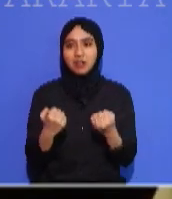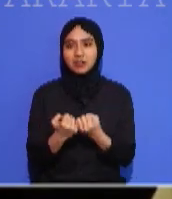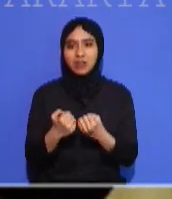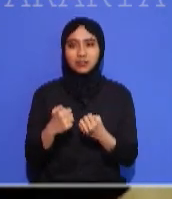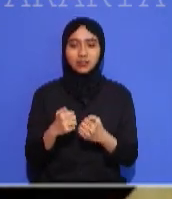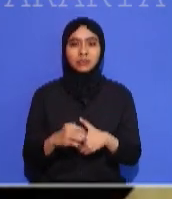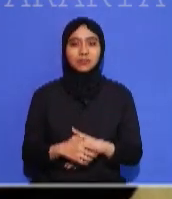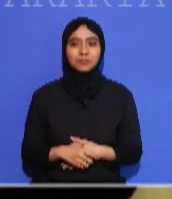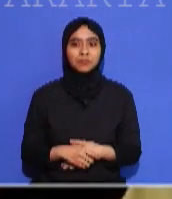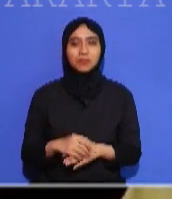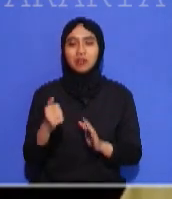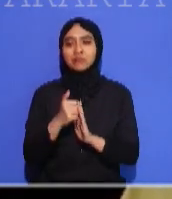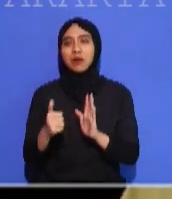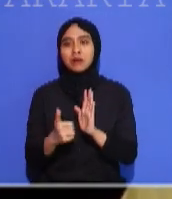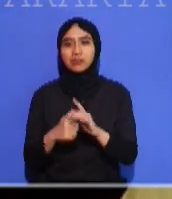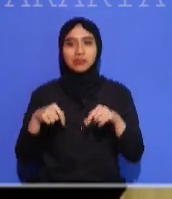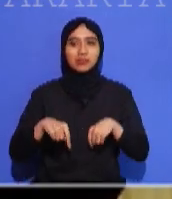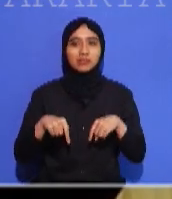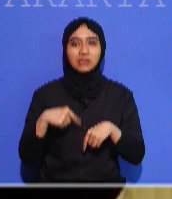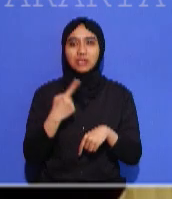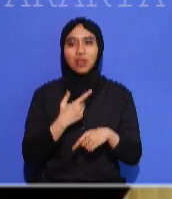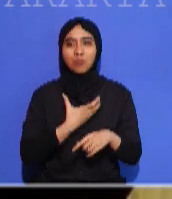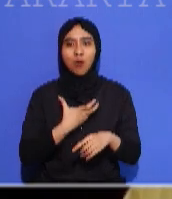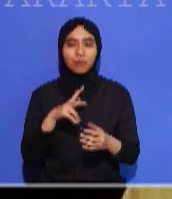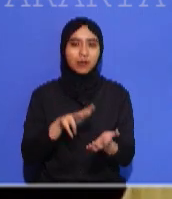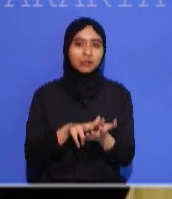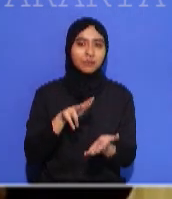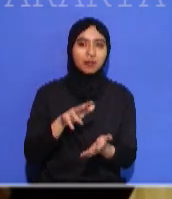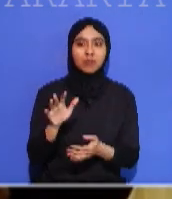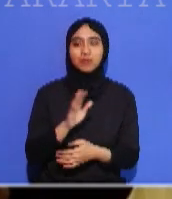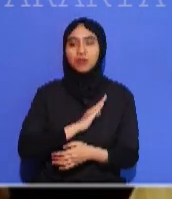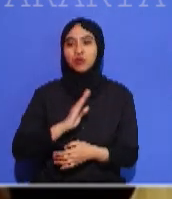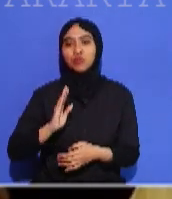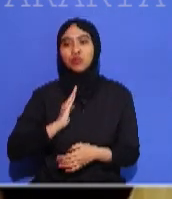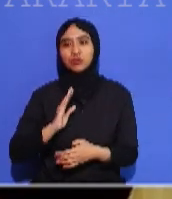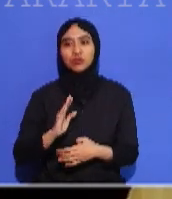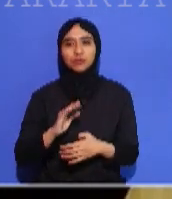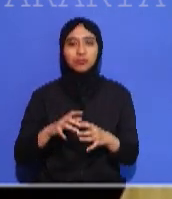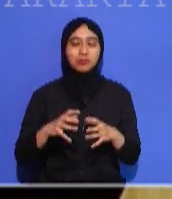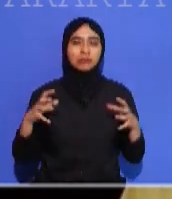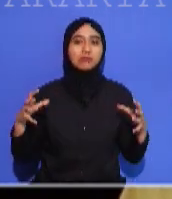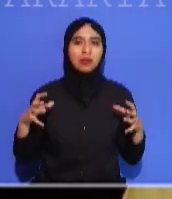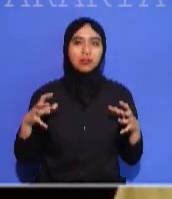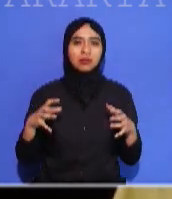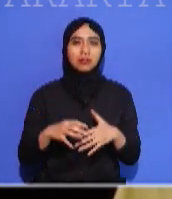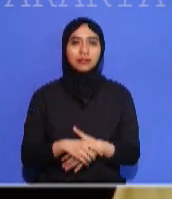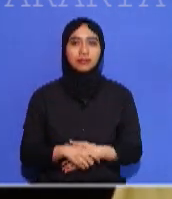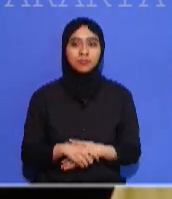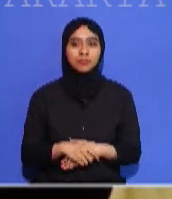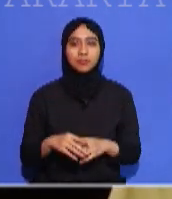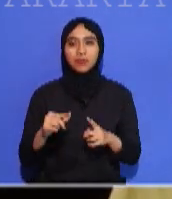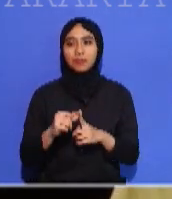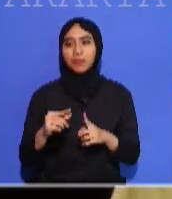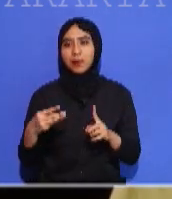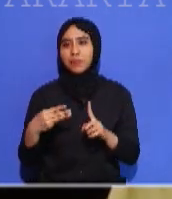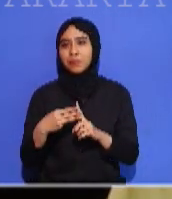acara kita akan memilih e kepengurusan pengurus besar ataupun PB